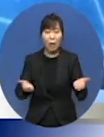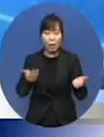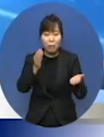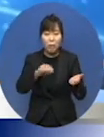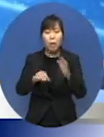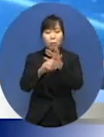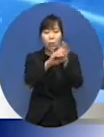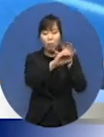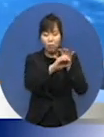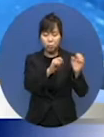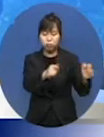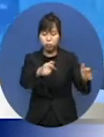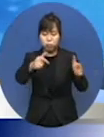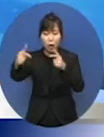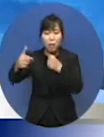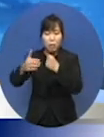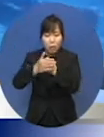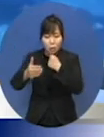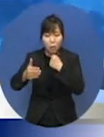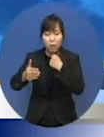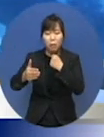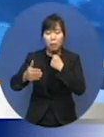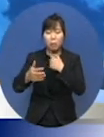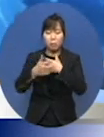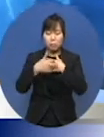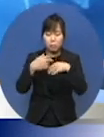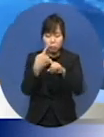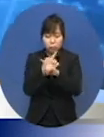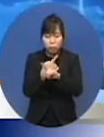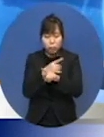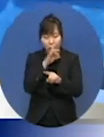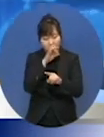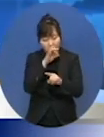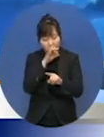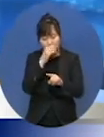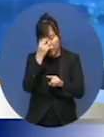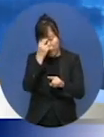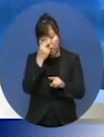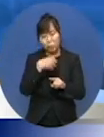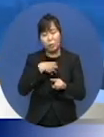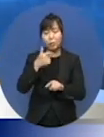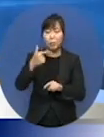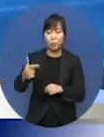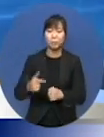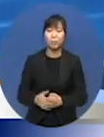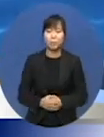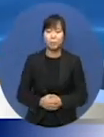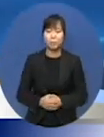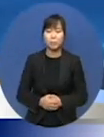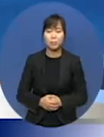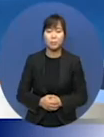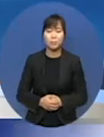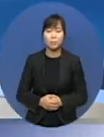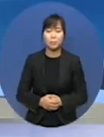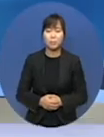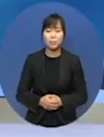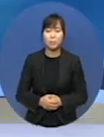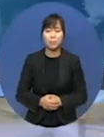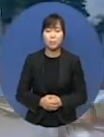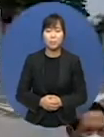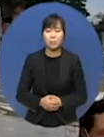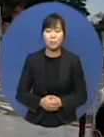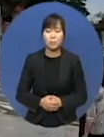하지만 코로나19 재확산 등으로 의료 공백에 대한 우려가 커지고 있습니다. 보도에 서정용 기자입니다.